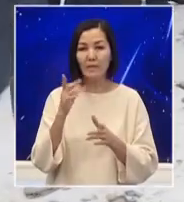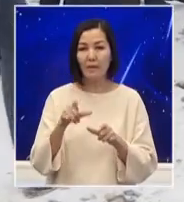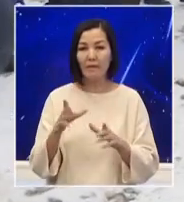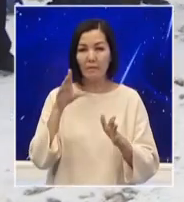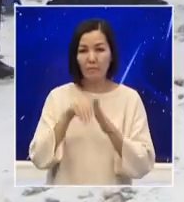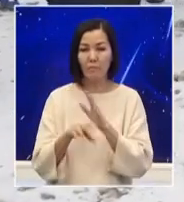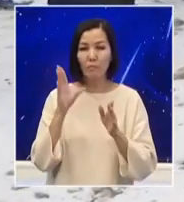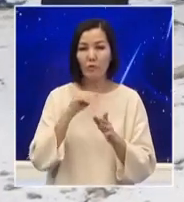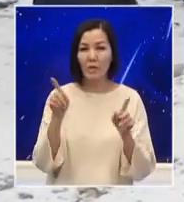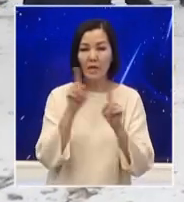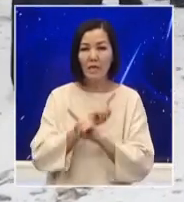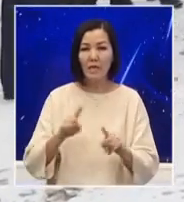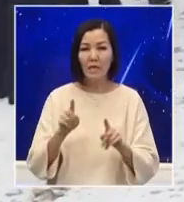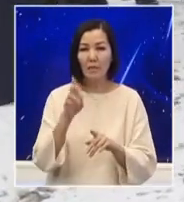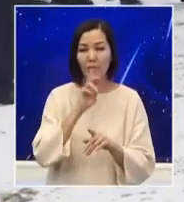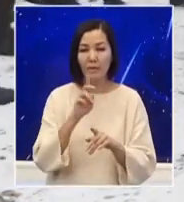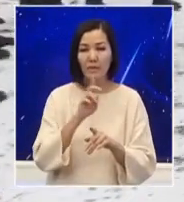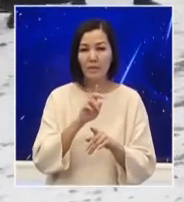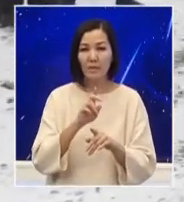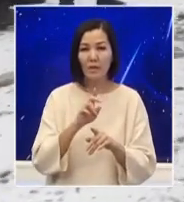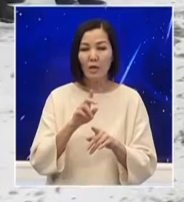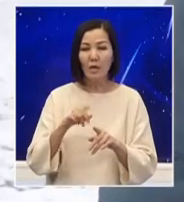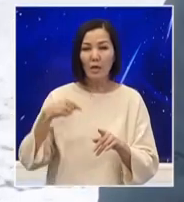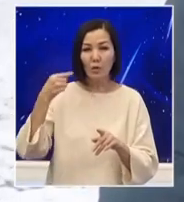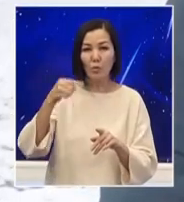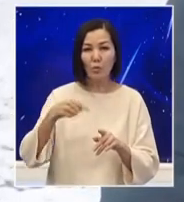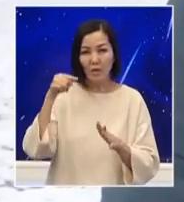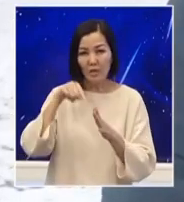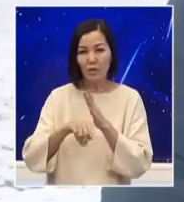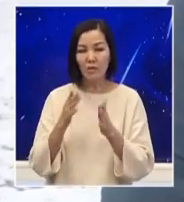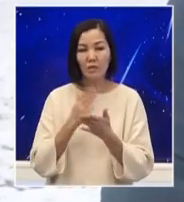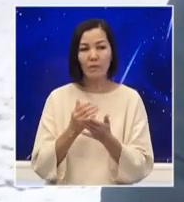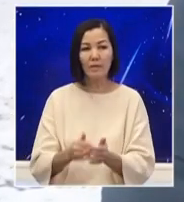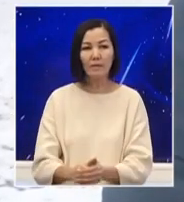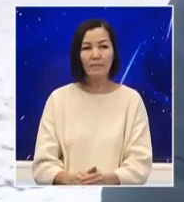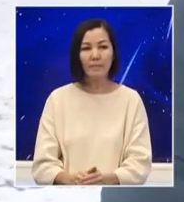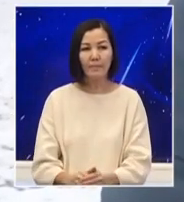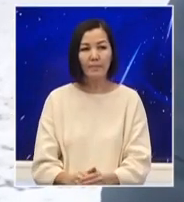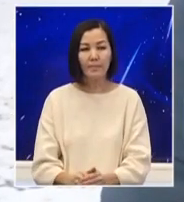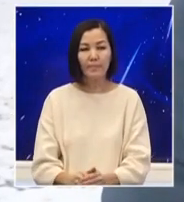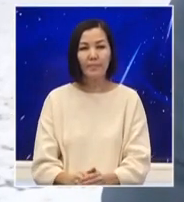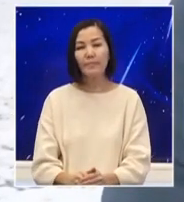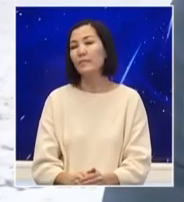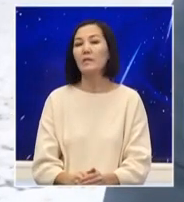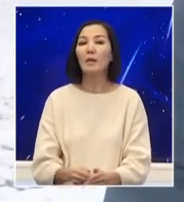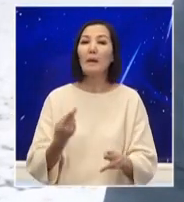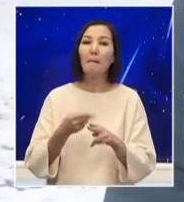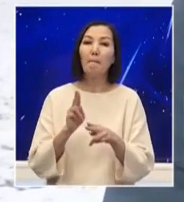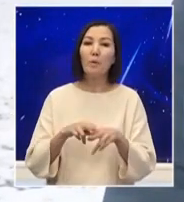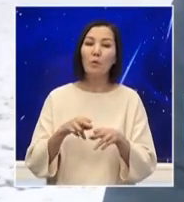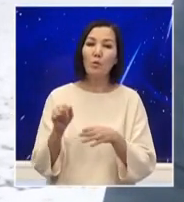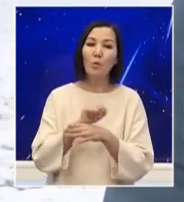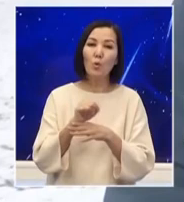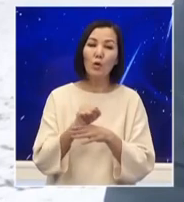кетеді. Ерекшелігі жанармай құятын багы дөңгелегінде. Бұл көлік төтенше